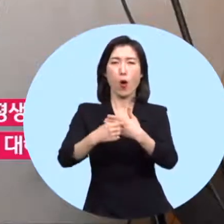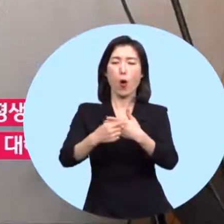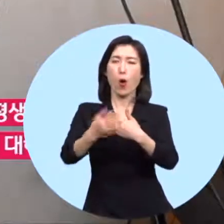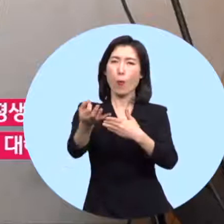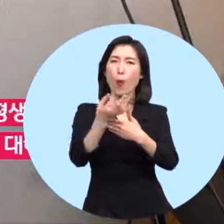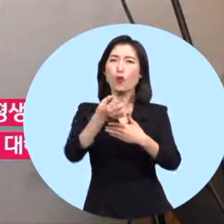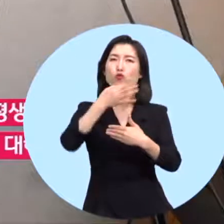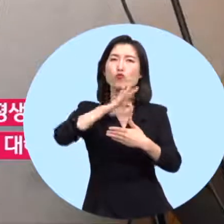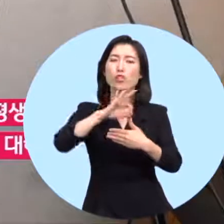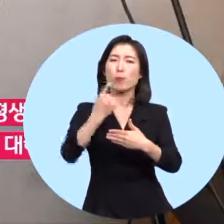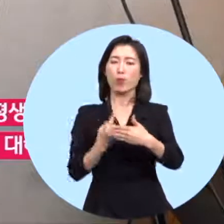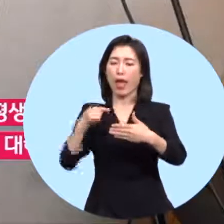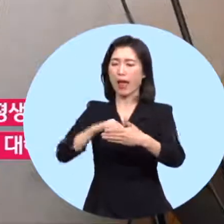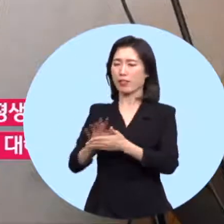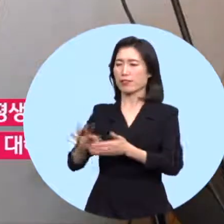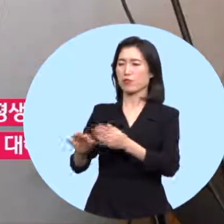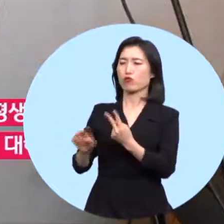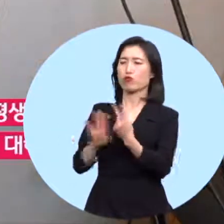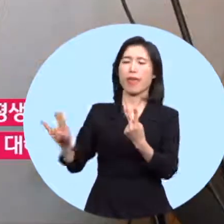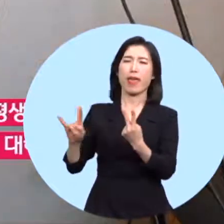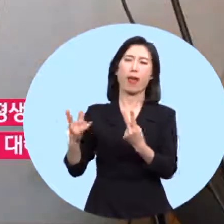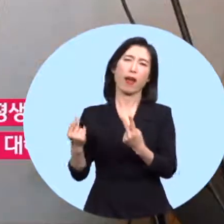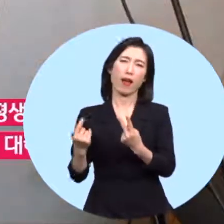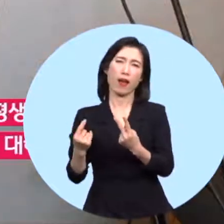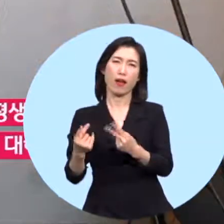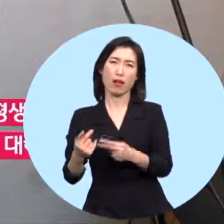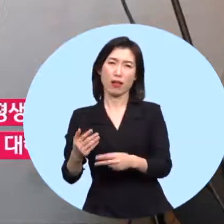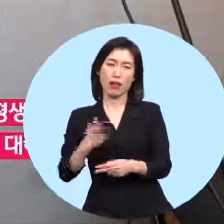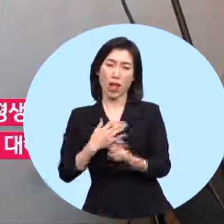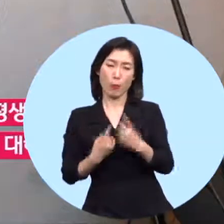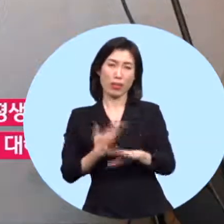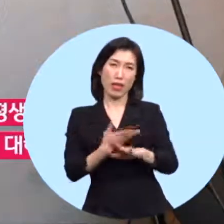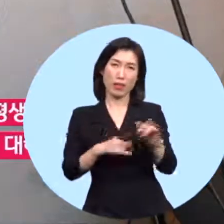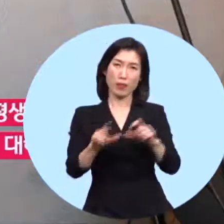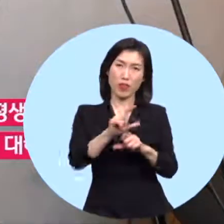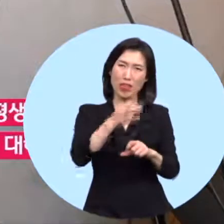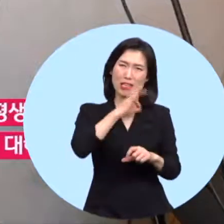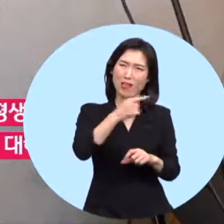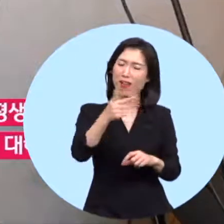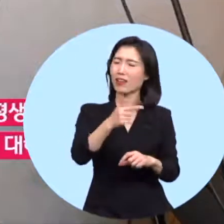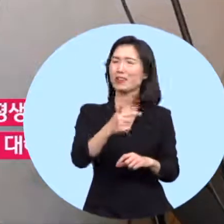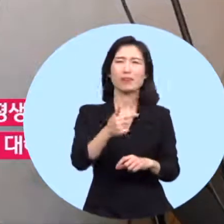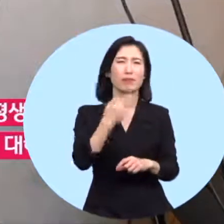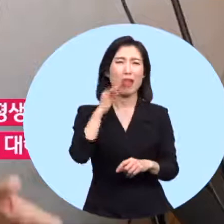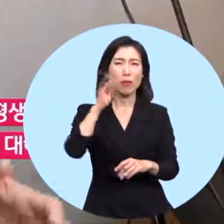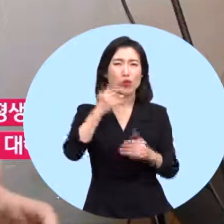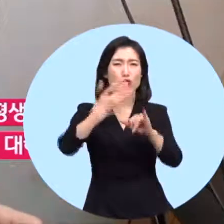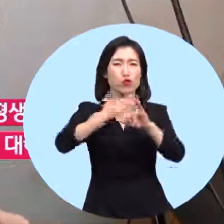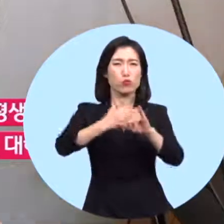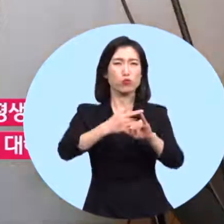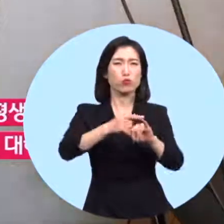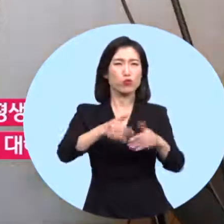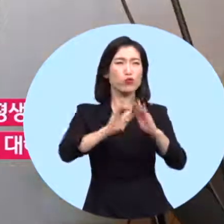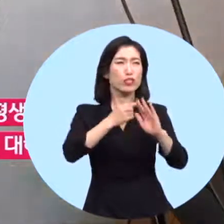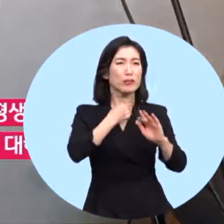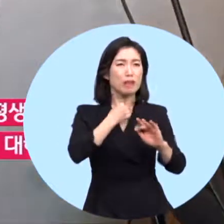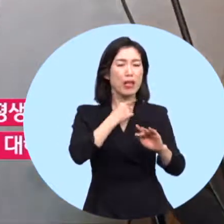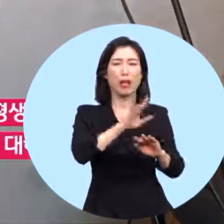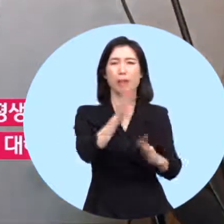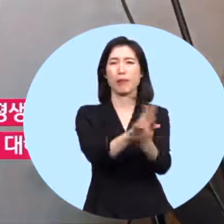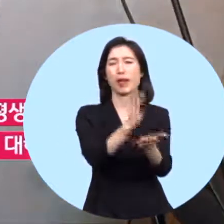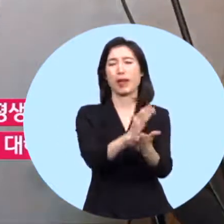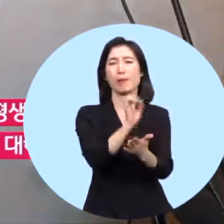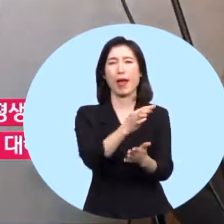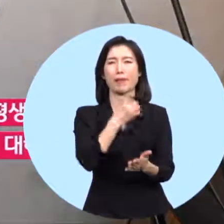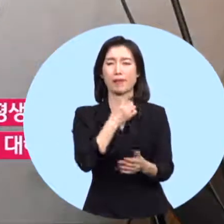유튜브로서의 수익을 남고 직업군으로서 가진다. 제가 볼 때는 뜯어 말리고 싶을 정도로 그렇게 한 석 달 만에 깨달은 지금